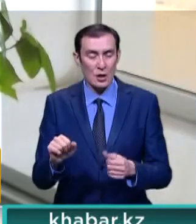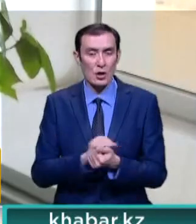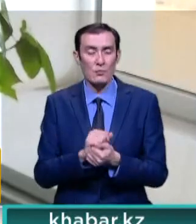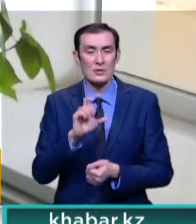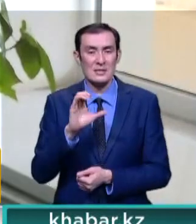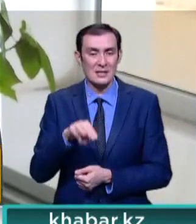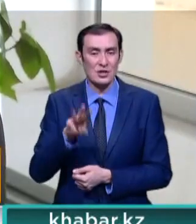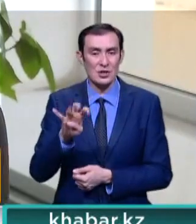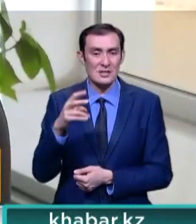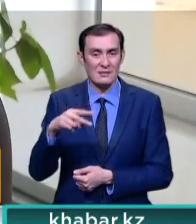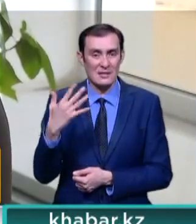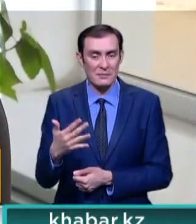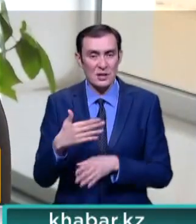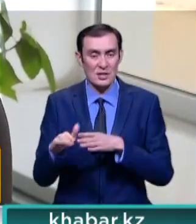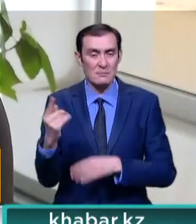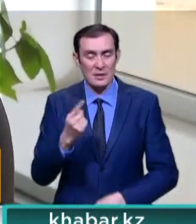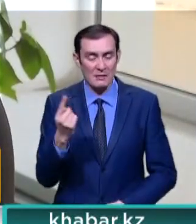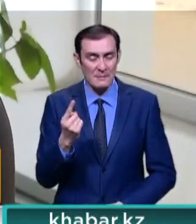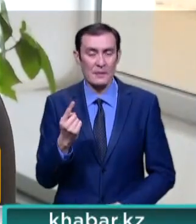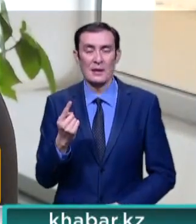статье 425, часть 1.